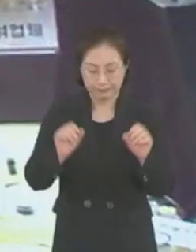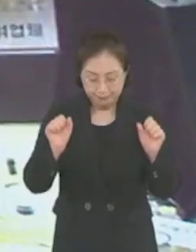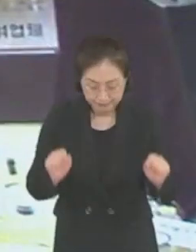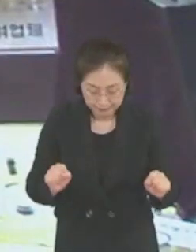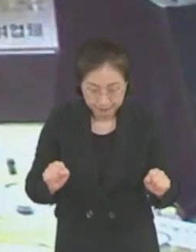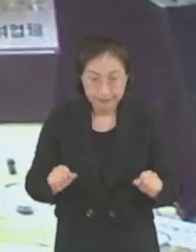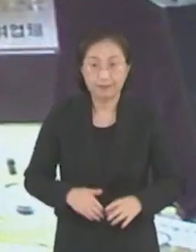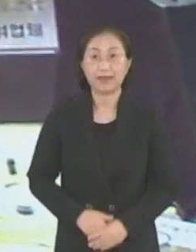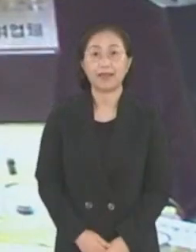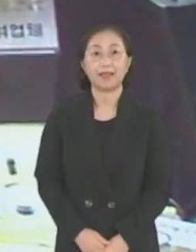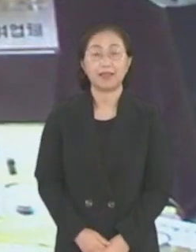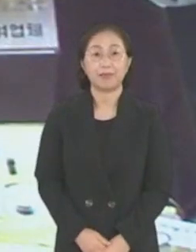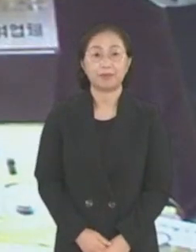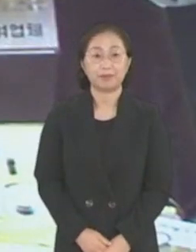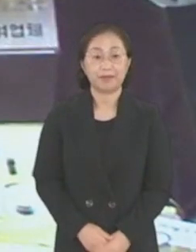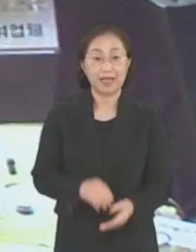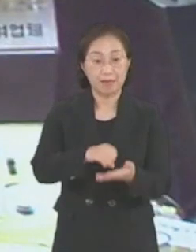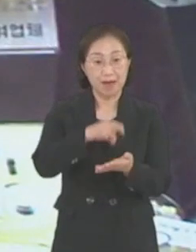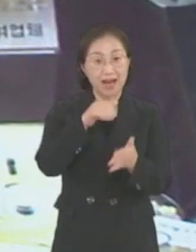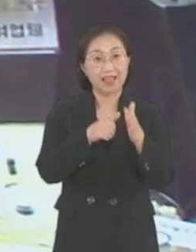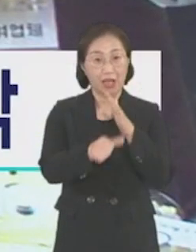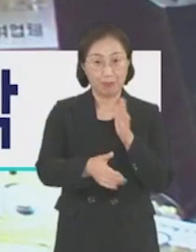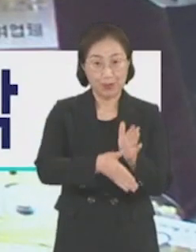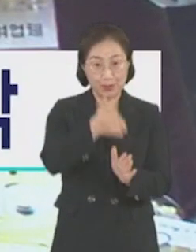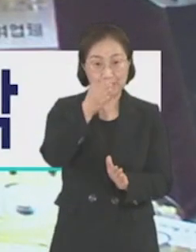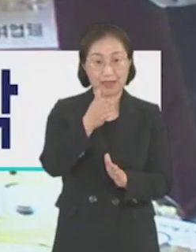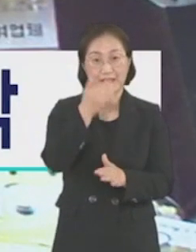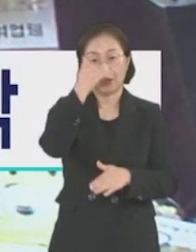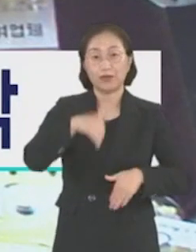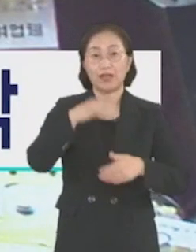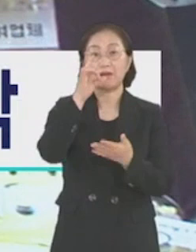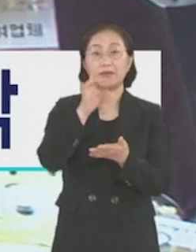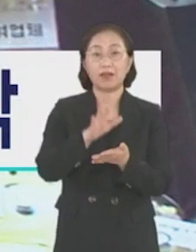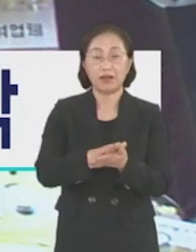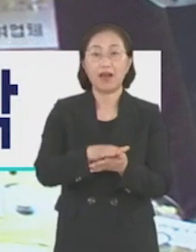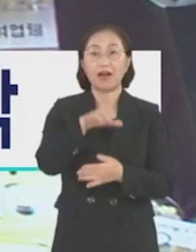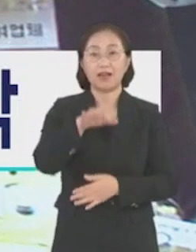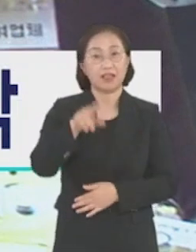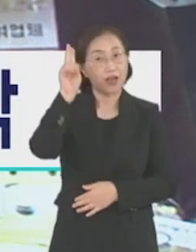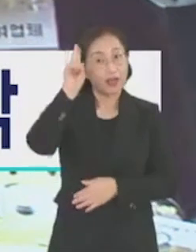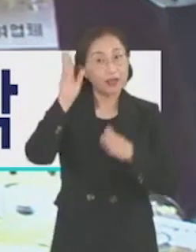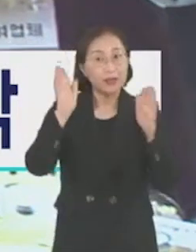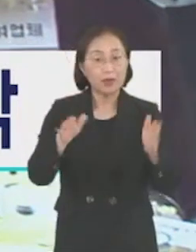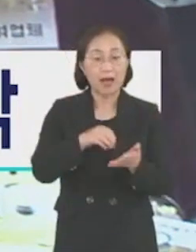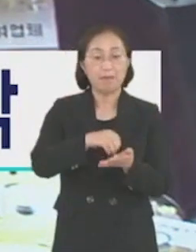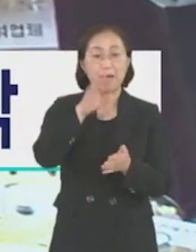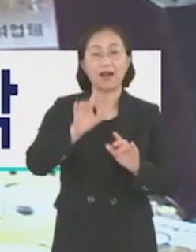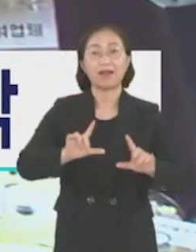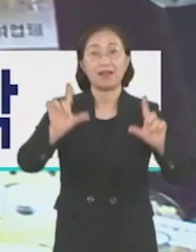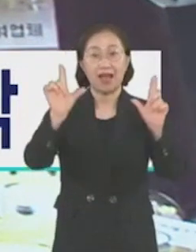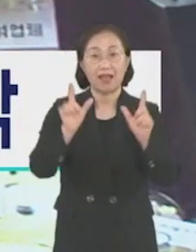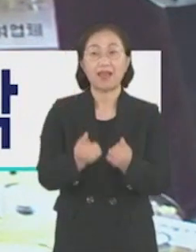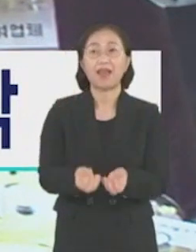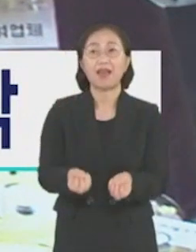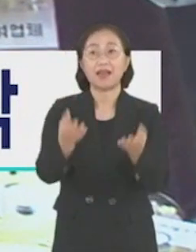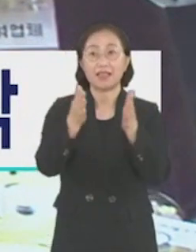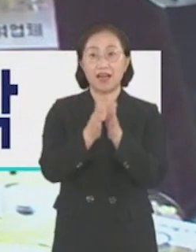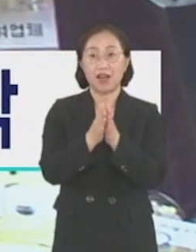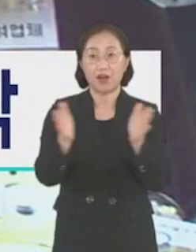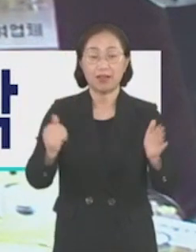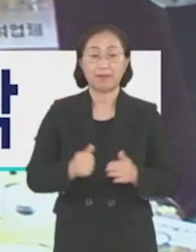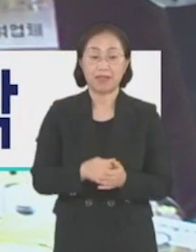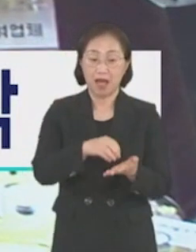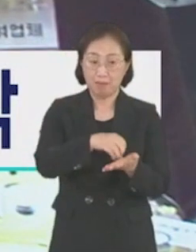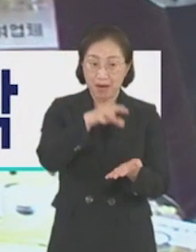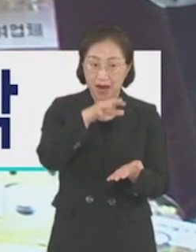여러분 안녕하십니까? 빵의 도시 충남 천안에서 연휴 이틀간 빵빵데이 축제가 열렸습니다. 빵을 콘텐츠로